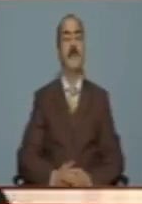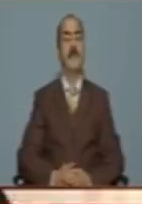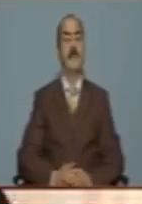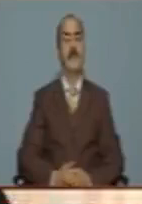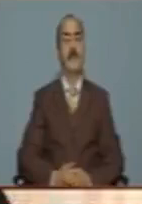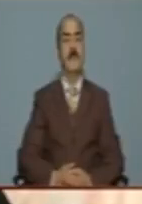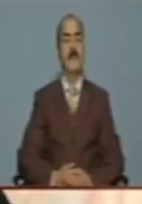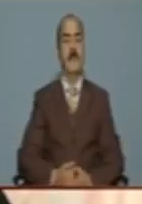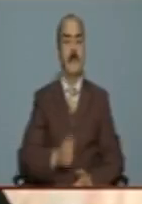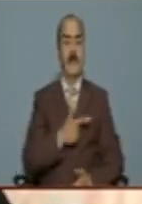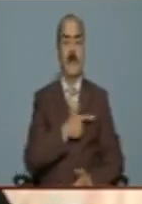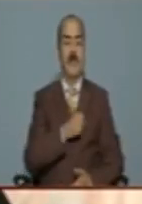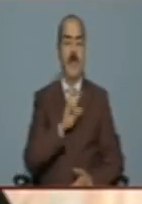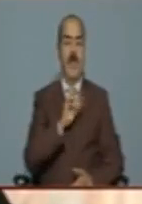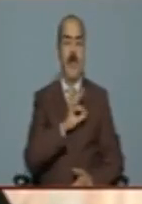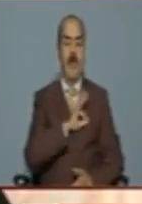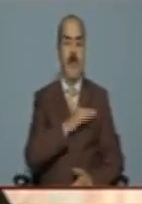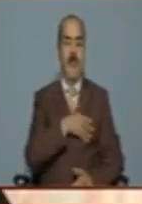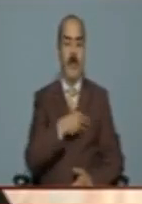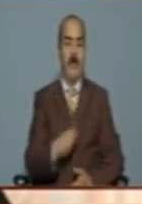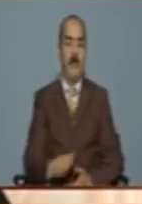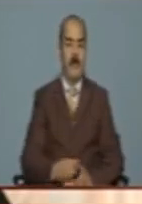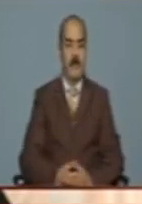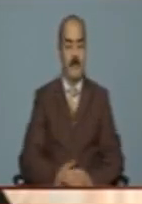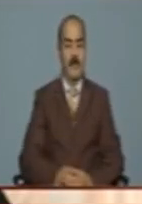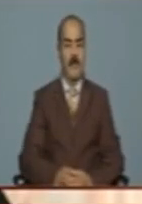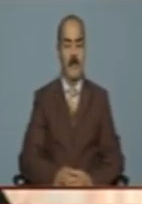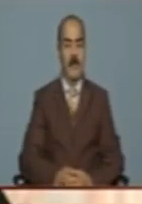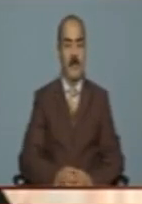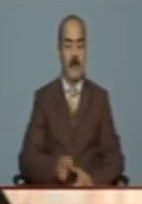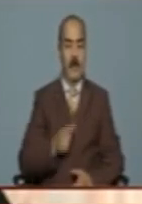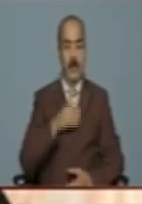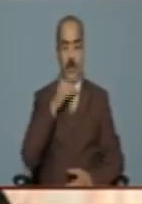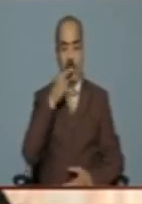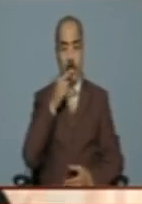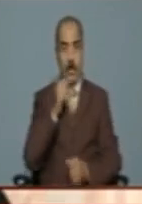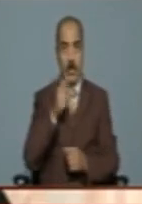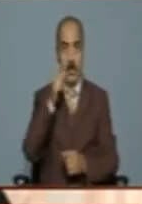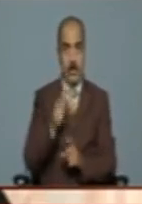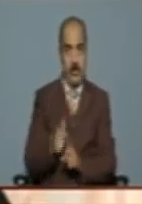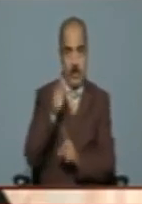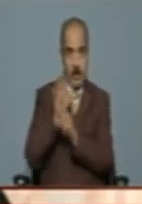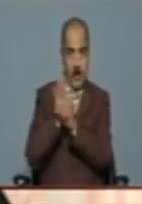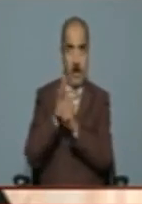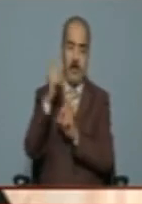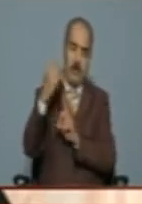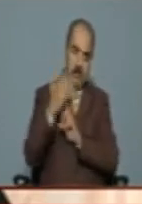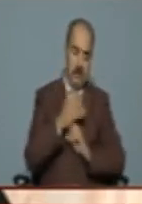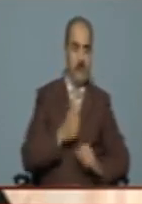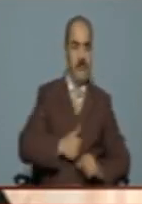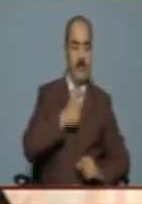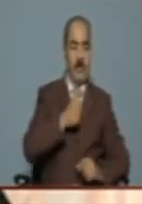بسم الله الرحمن الرحيم. إن تنصروا الله ينصركم ويثبت